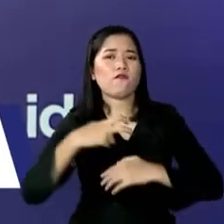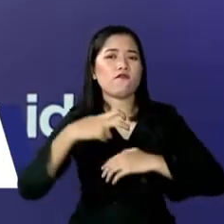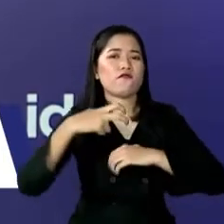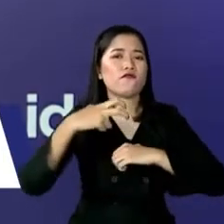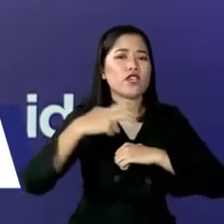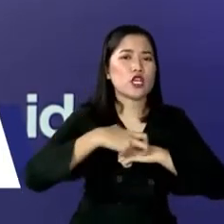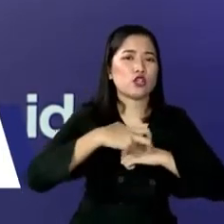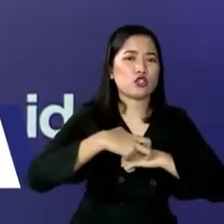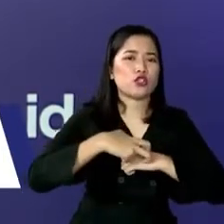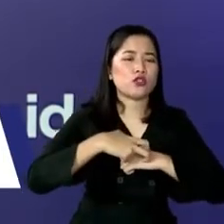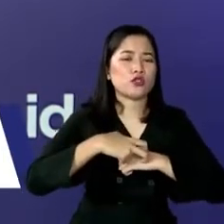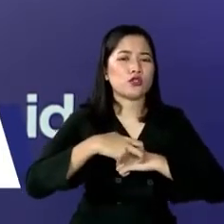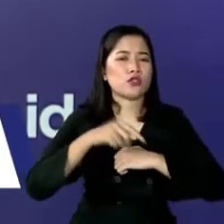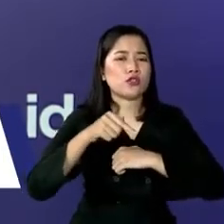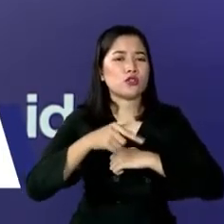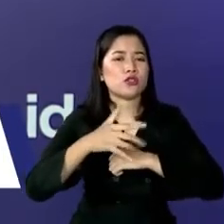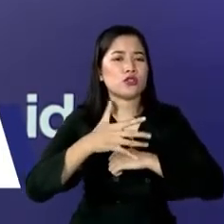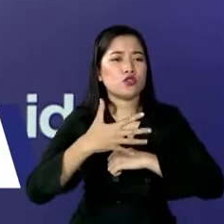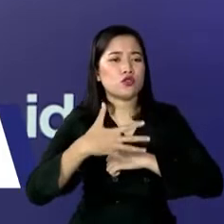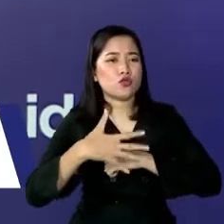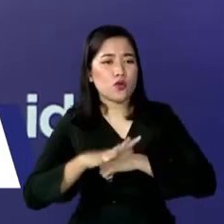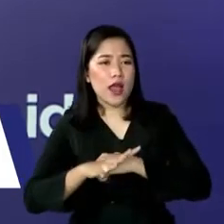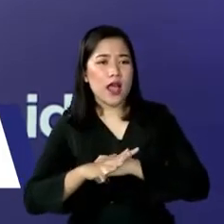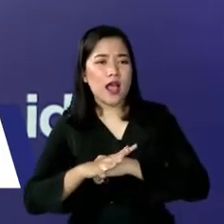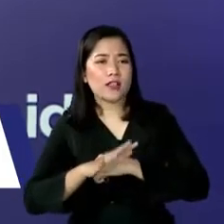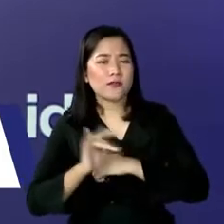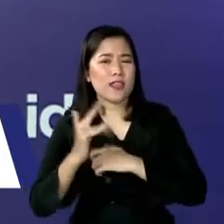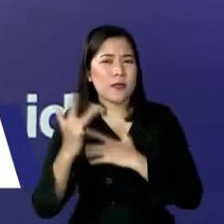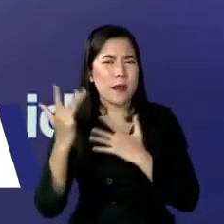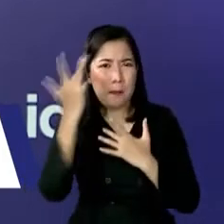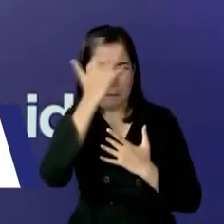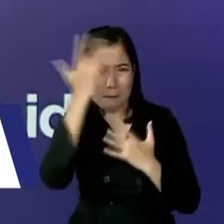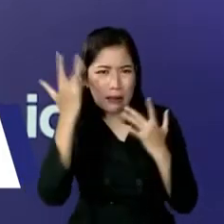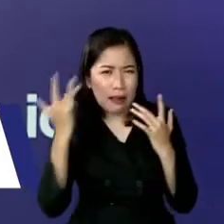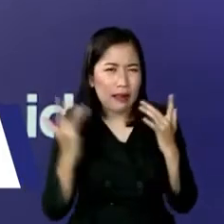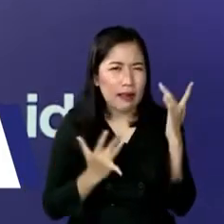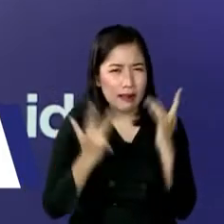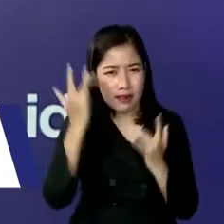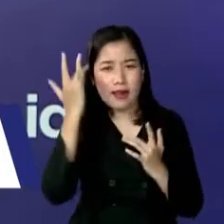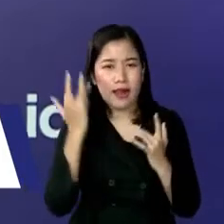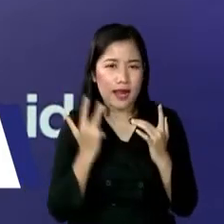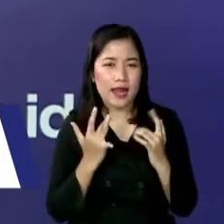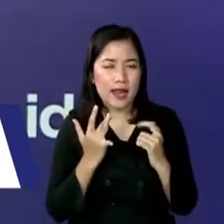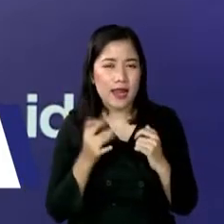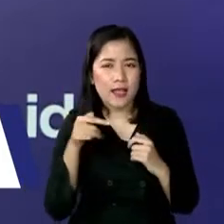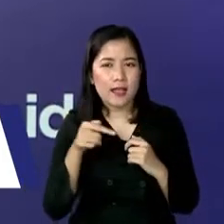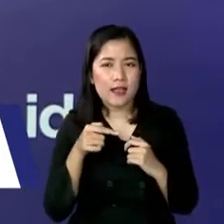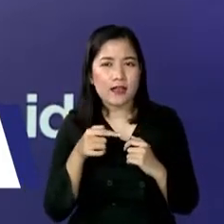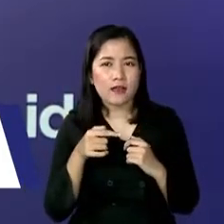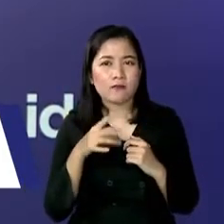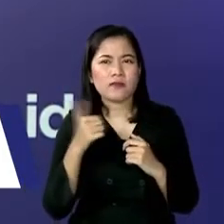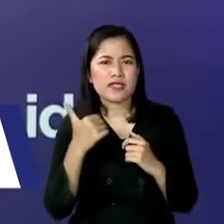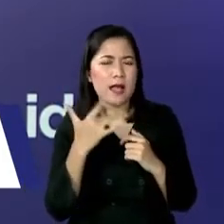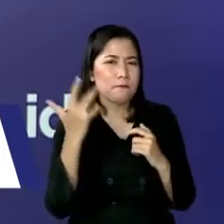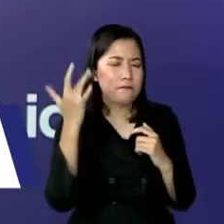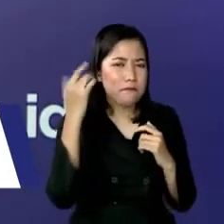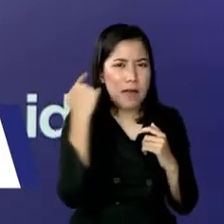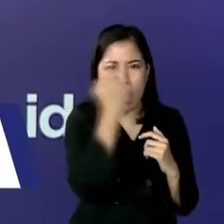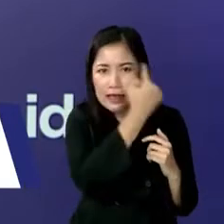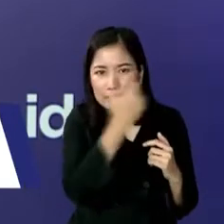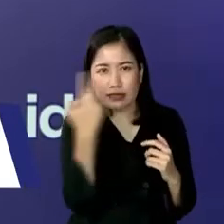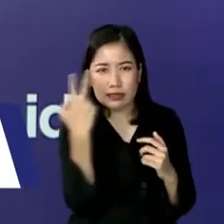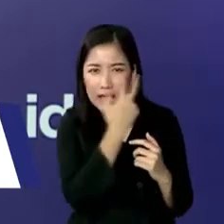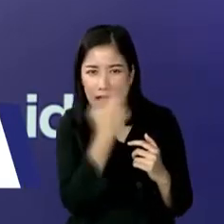eh setelah terpegang kita atau menempel pada wajah kita dia akan masuk lewat mata